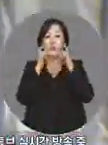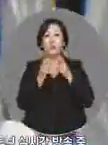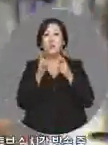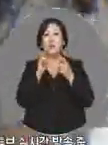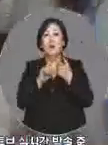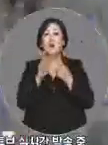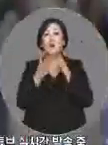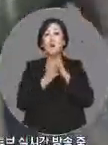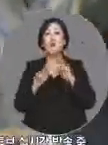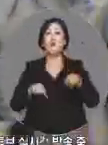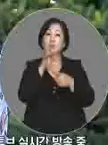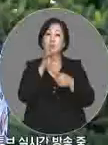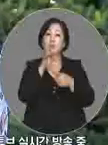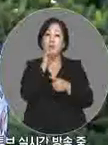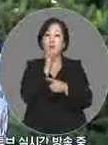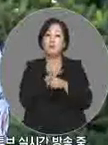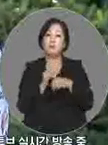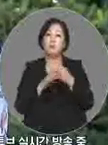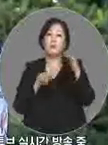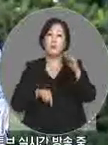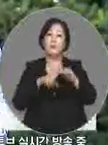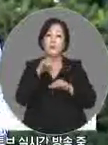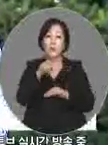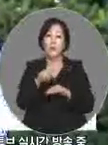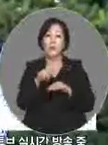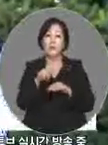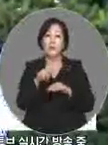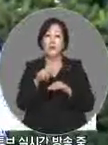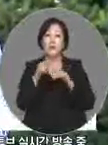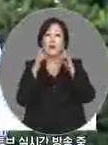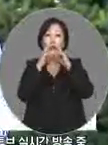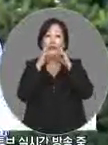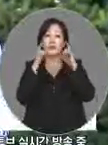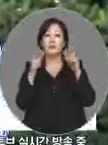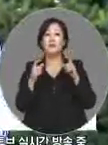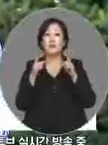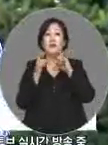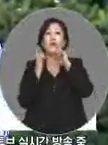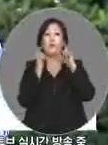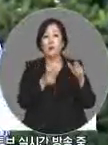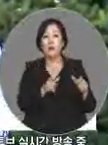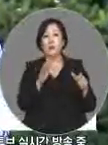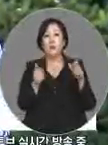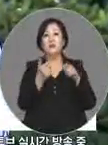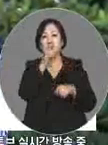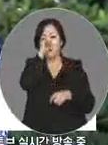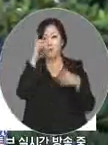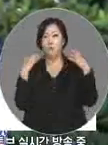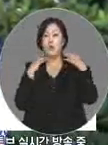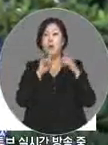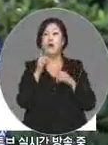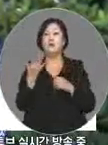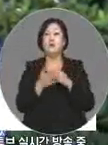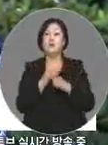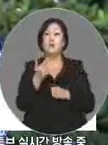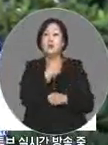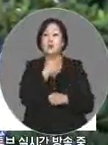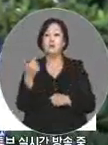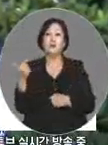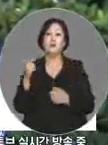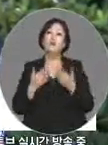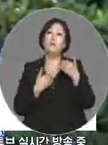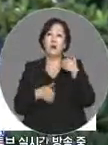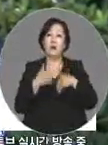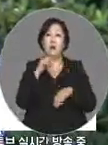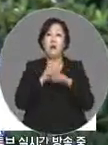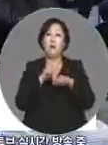수 있게 됐습니다. 야외에서 마스크를 이제 벗긴다고 정부에서 말씀을 하시니까 듣던 듯 너무